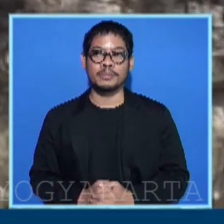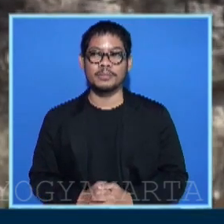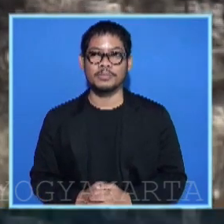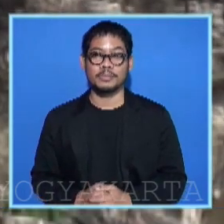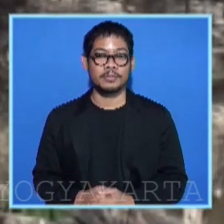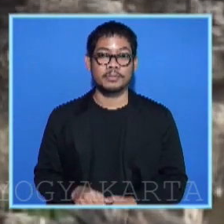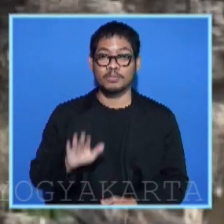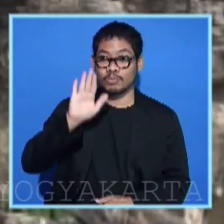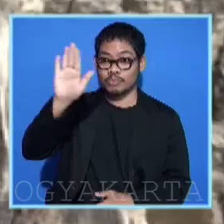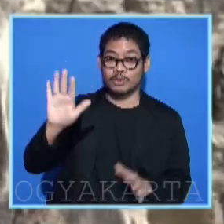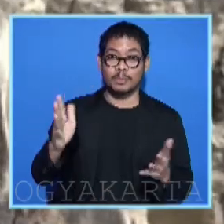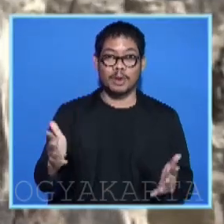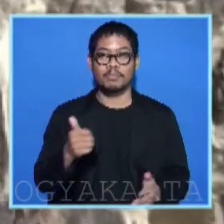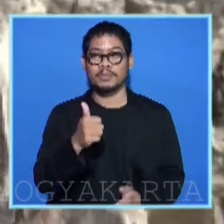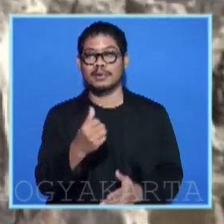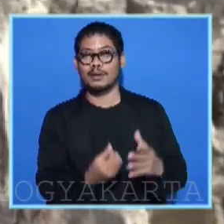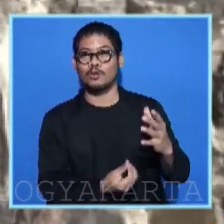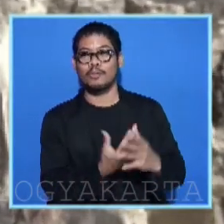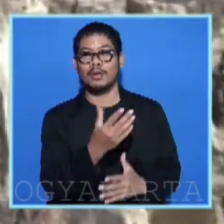saketipun mekara yang